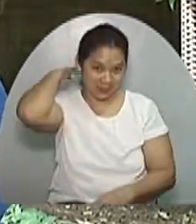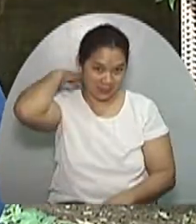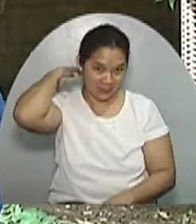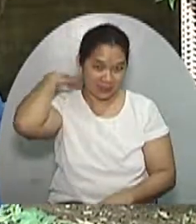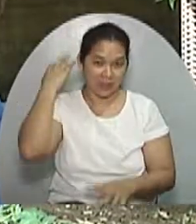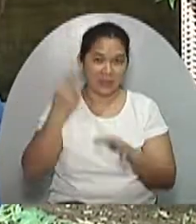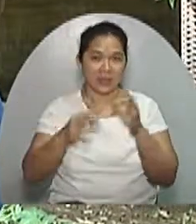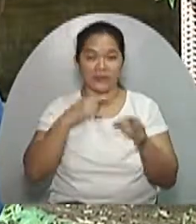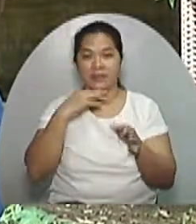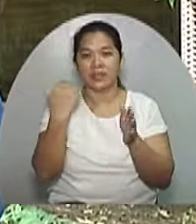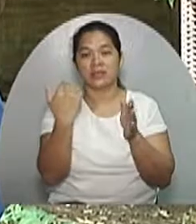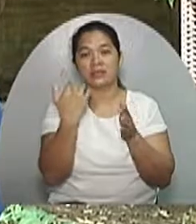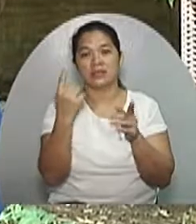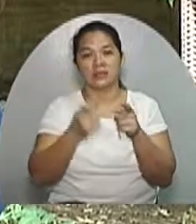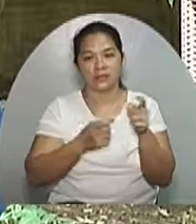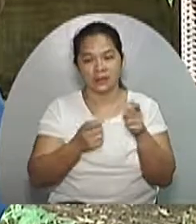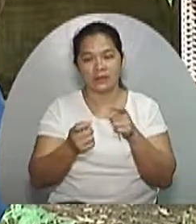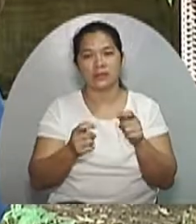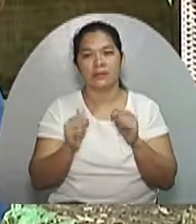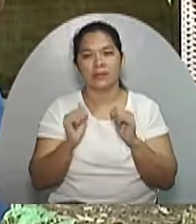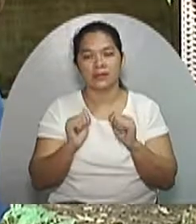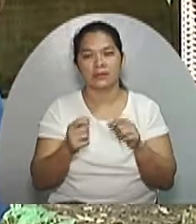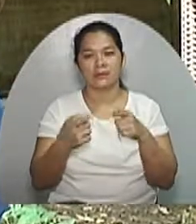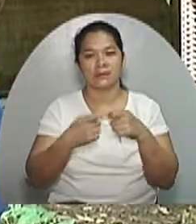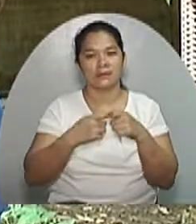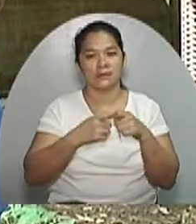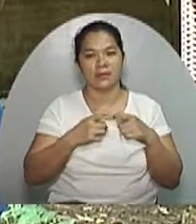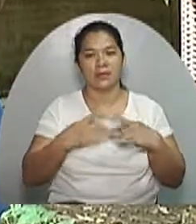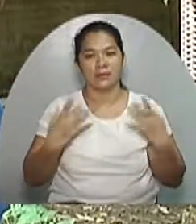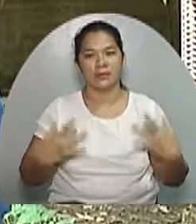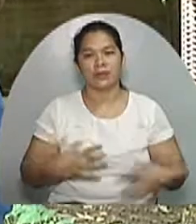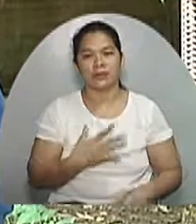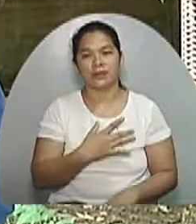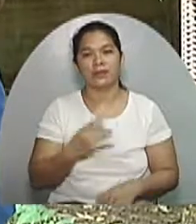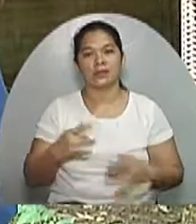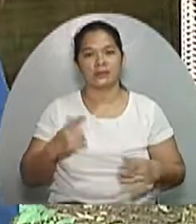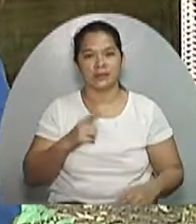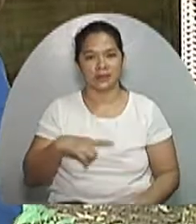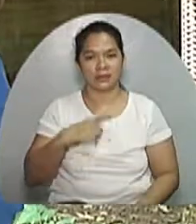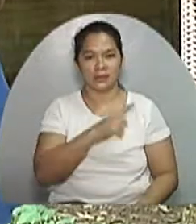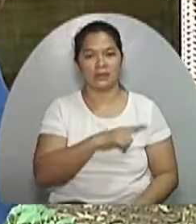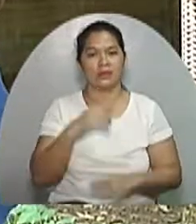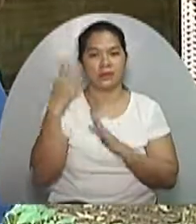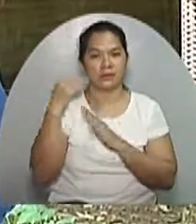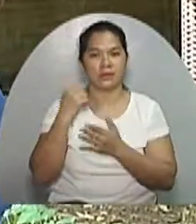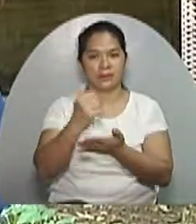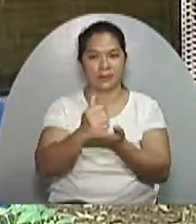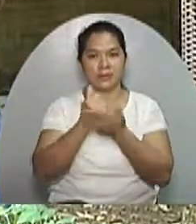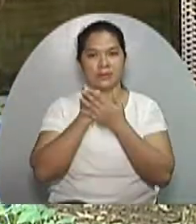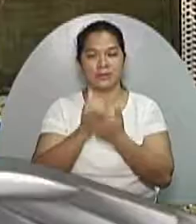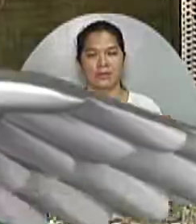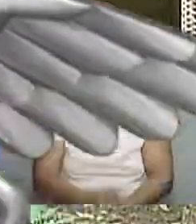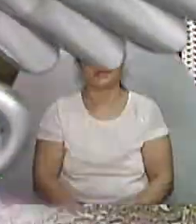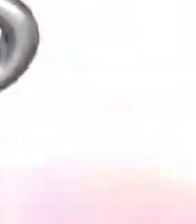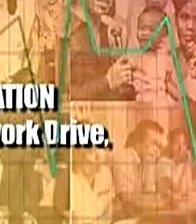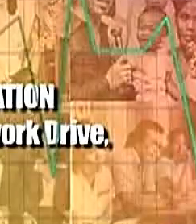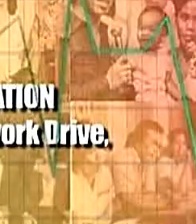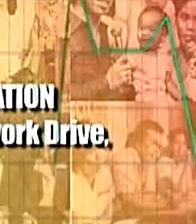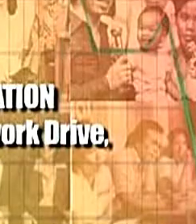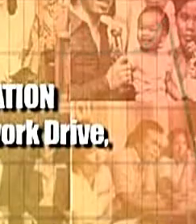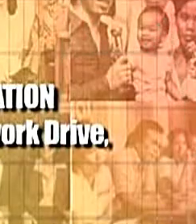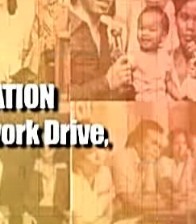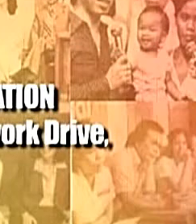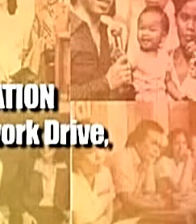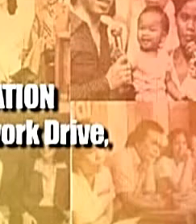kanyang likod at kung hindi ito maaagapan, maaring maipit ang kanyang puso at baga. Sana po matulungan natin siya.